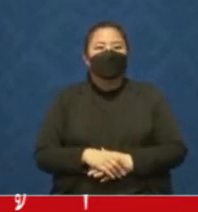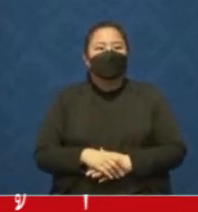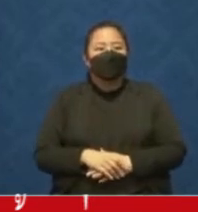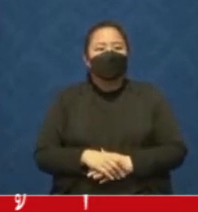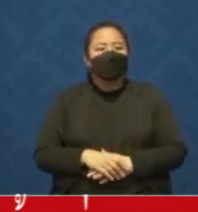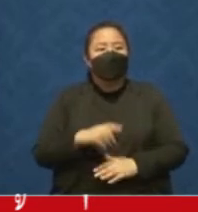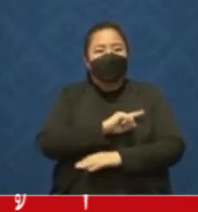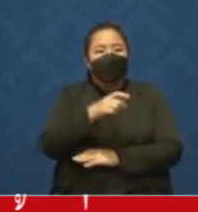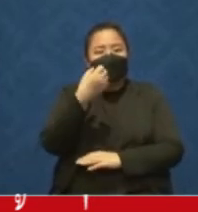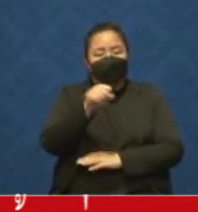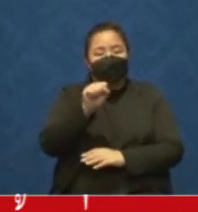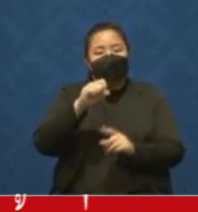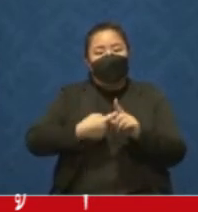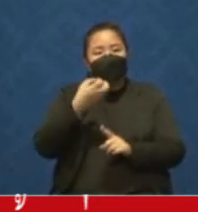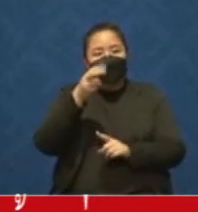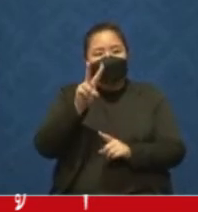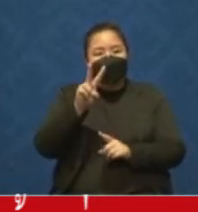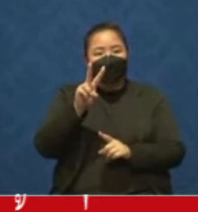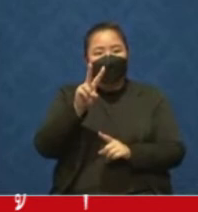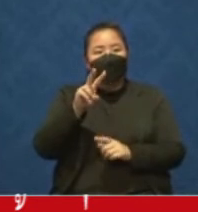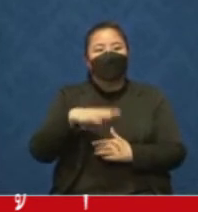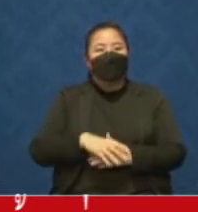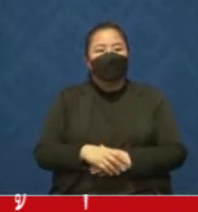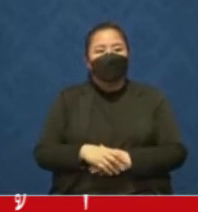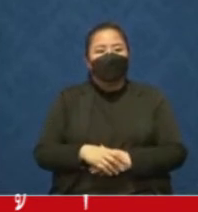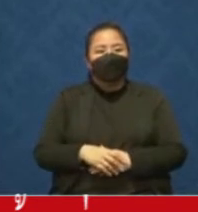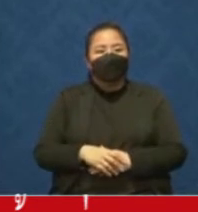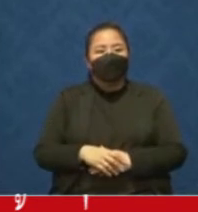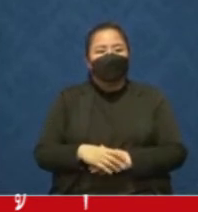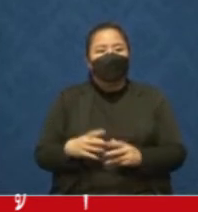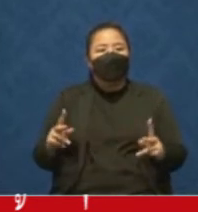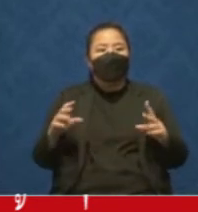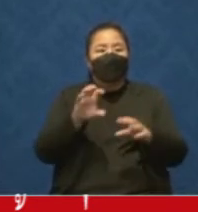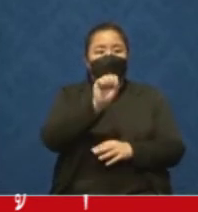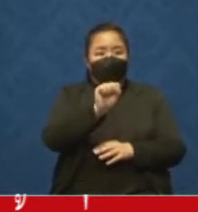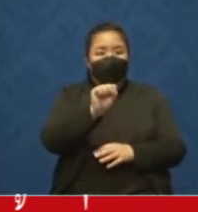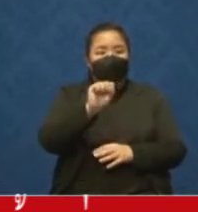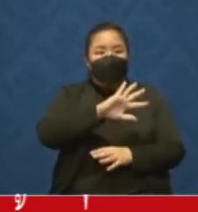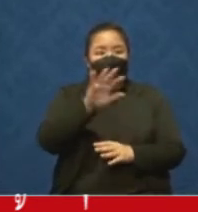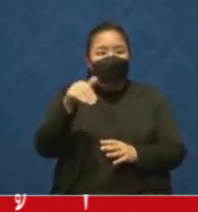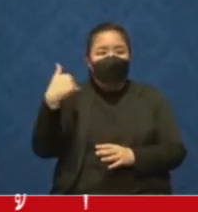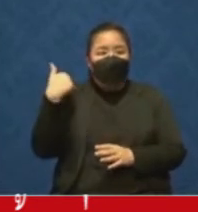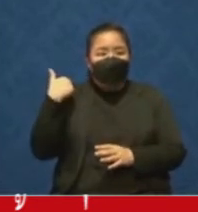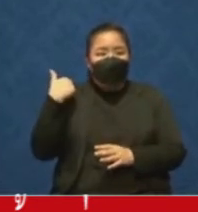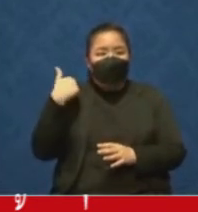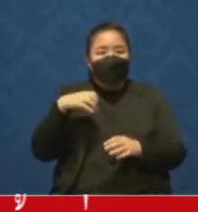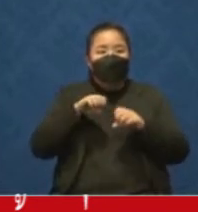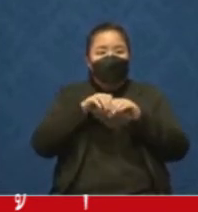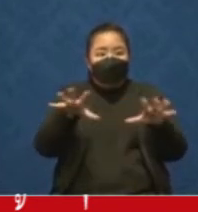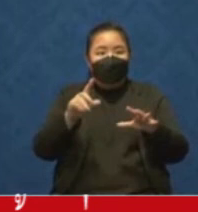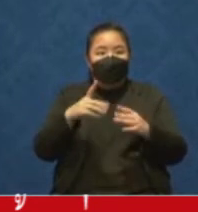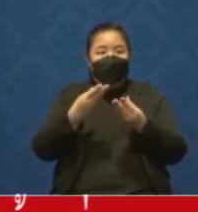วันที่ 10 ทัวาคม อกไม่กี่วันสำนักงานความมนคงด้สุขภาพแห่งสหราธอนาจักษ์ เพยแร่ข้มูลว่า